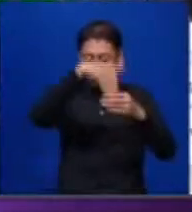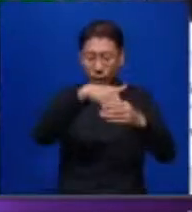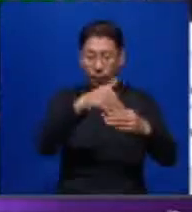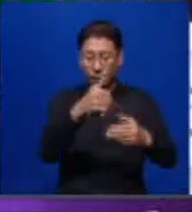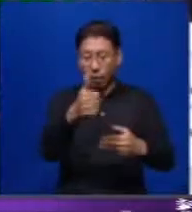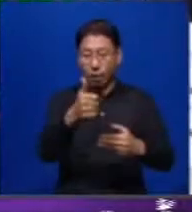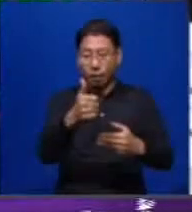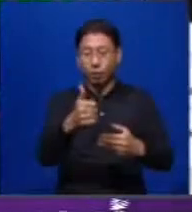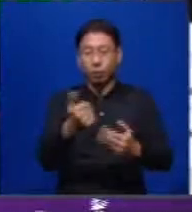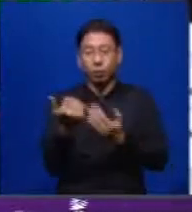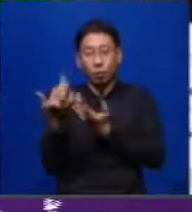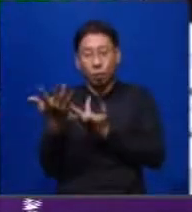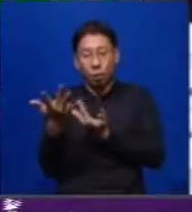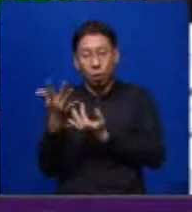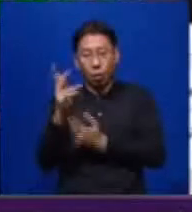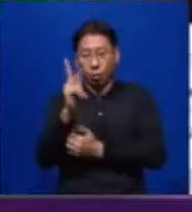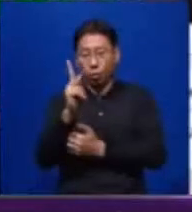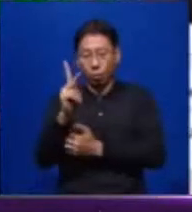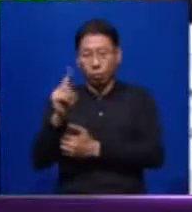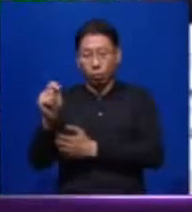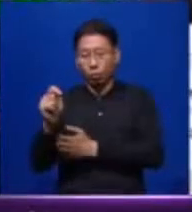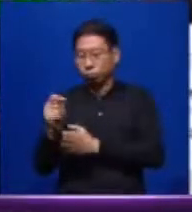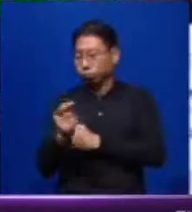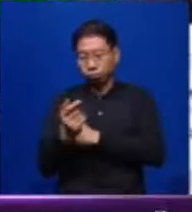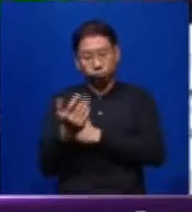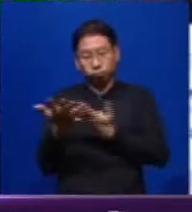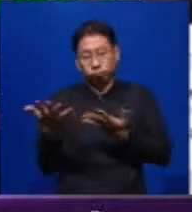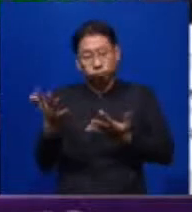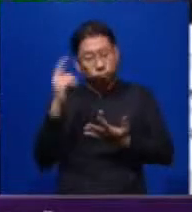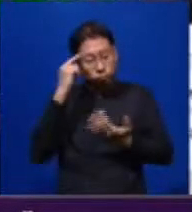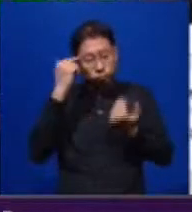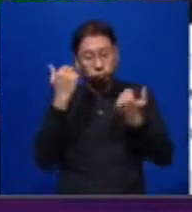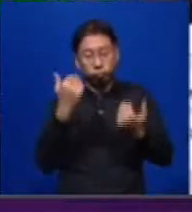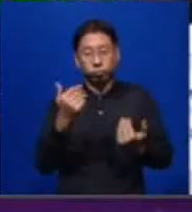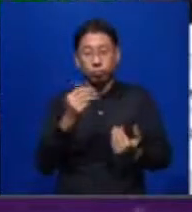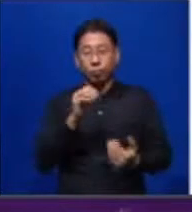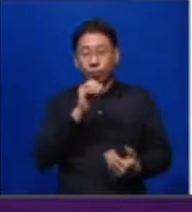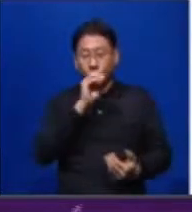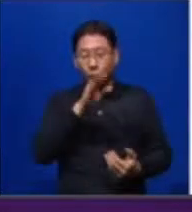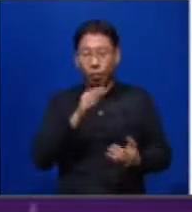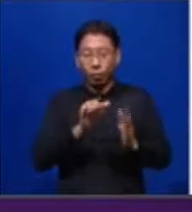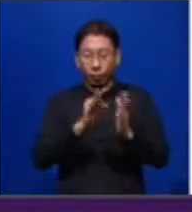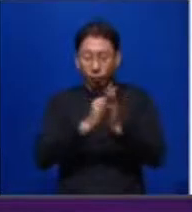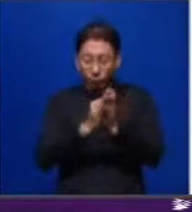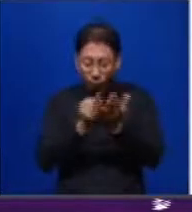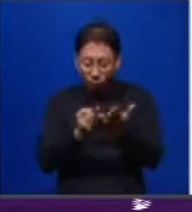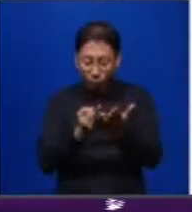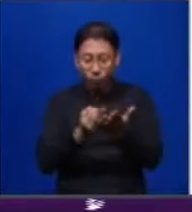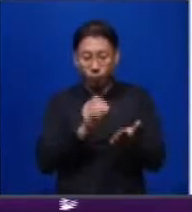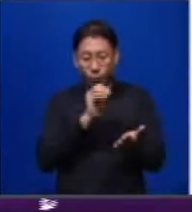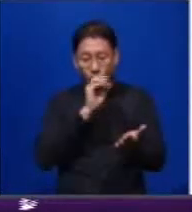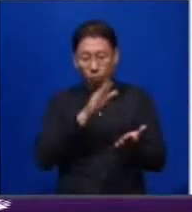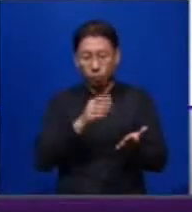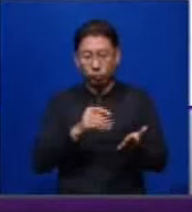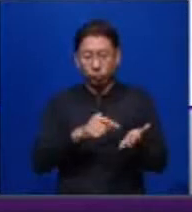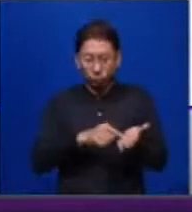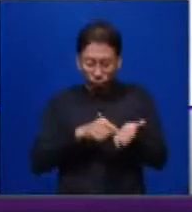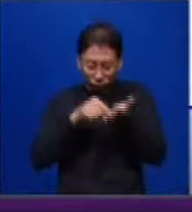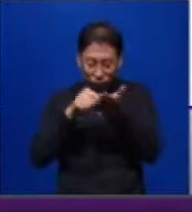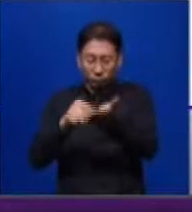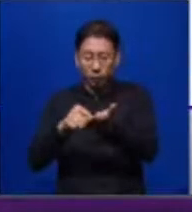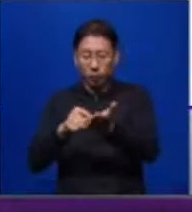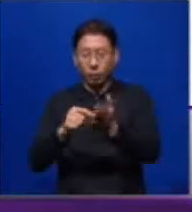กกตจนทำให้นายสมชัยศรีสุทธิยากรกกตด้านบริหารงานเลือกตั้งออกมาโพสต์ Facebookโดยเตรียมนำเรื่องดังกล่าว